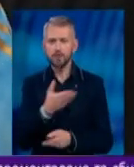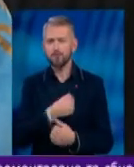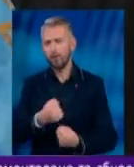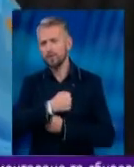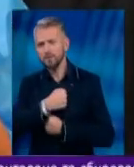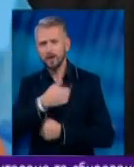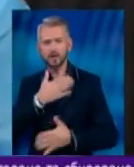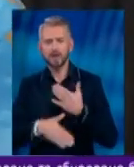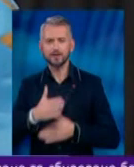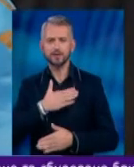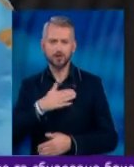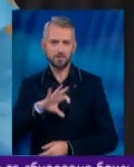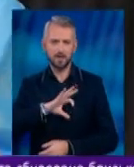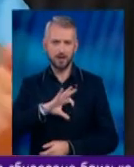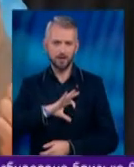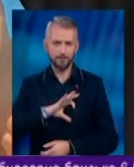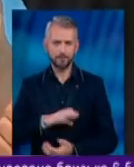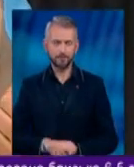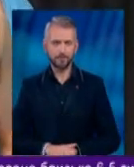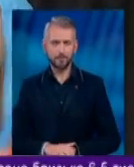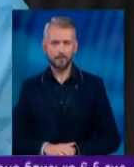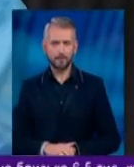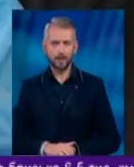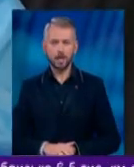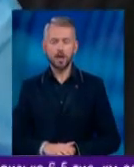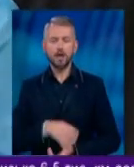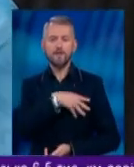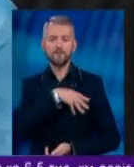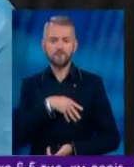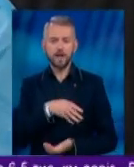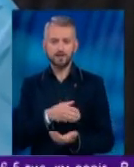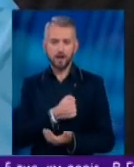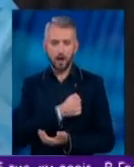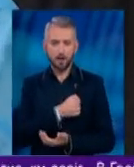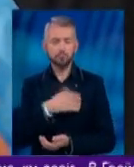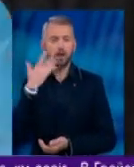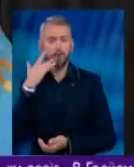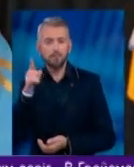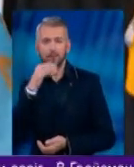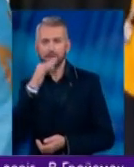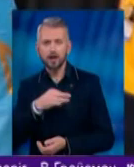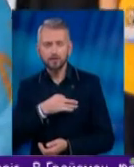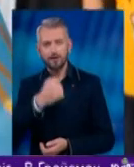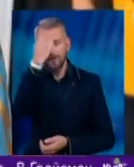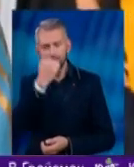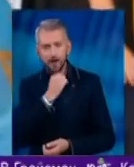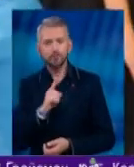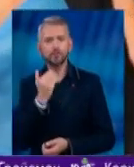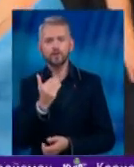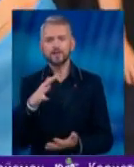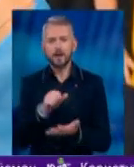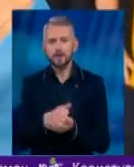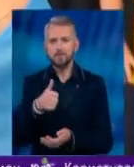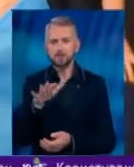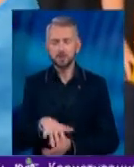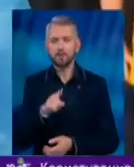і раділи нашим медалям. Ветеран Сполучених Штатів Америки сказав: «Дякуємо, що ви зайняли перше місце, тому